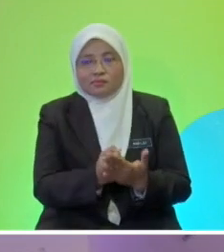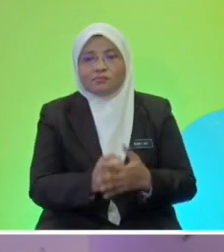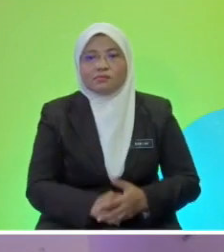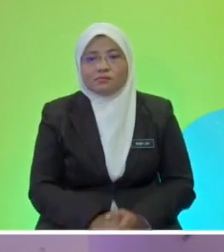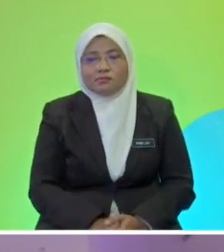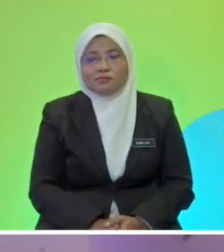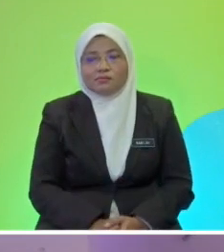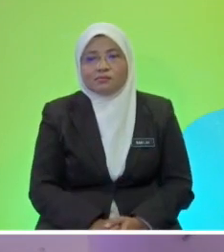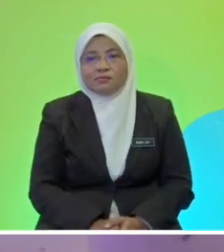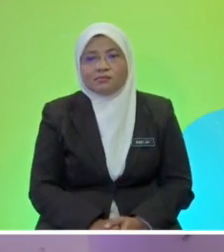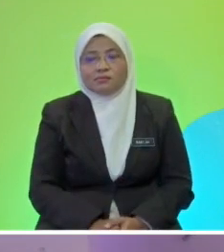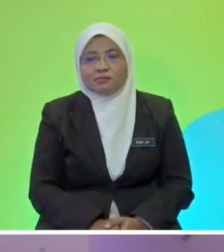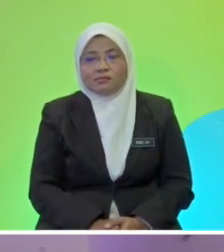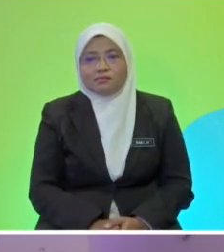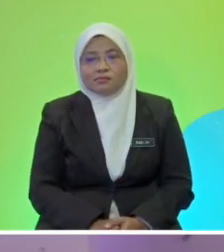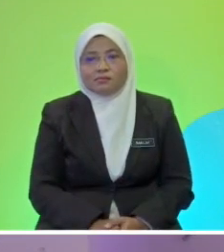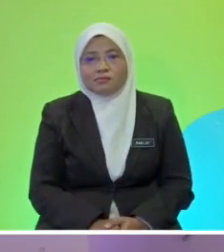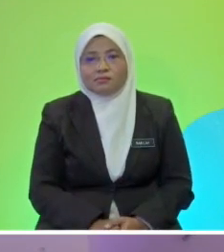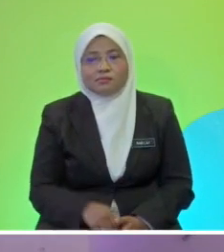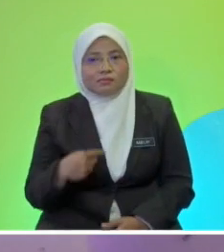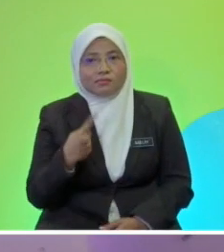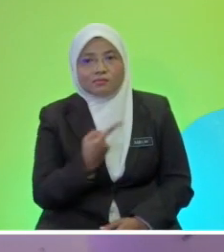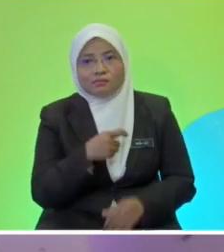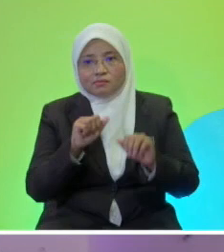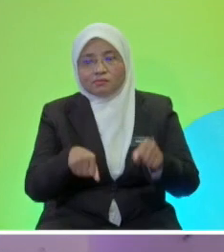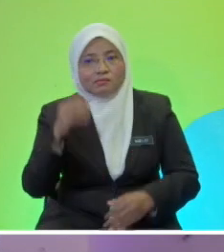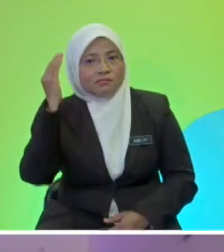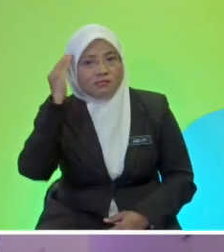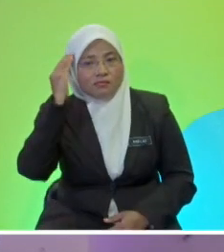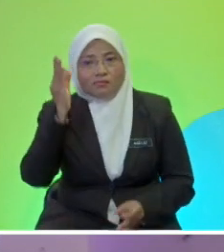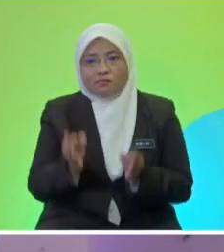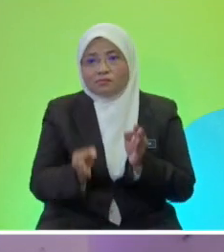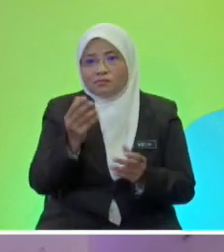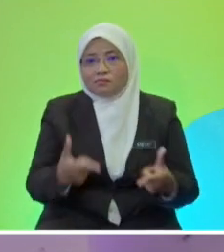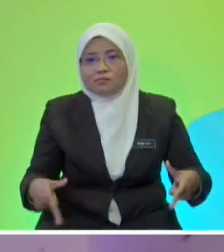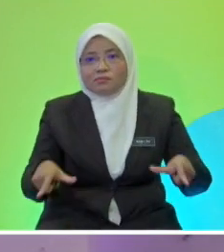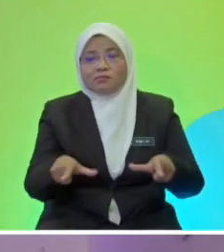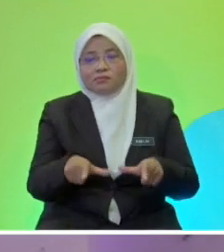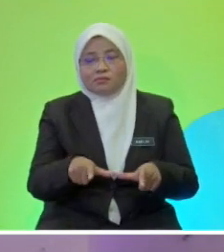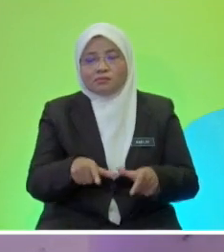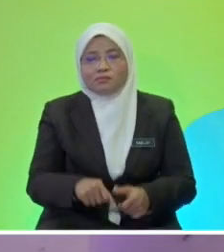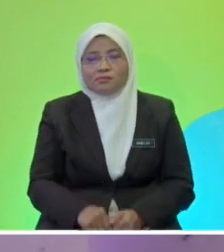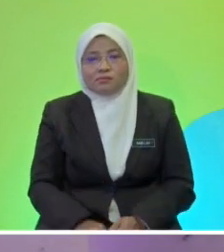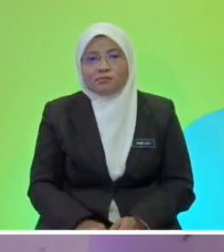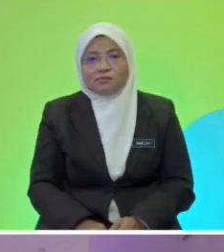kayaknya untuk mengesan jika berlakunya eee berlakunya proses ini